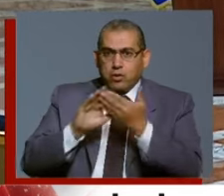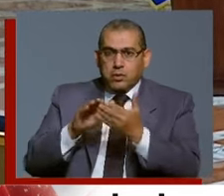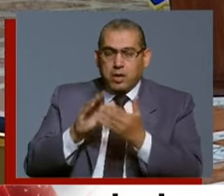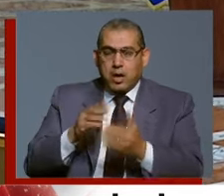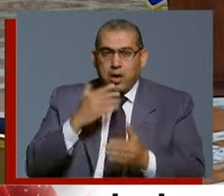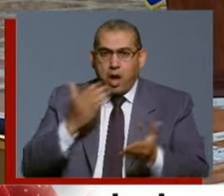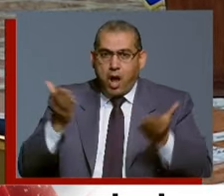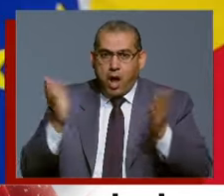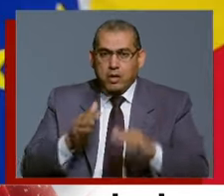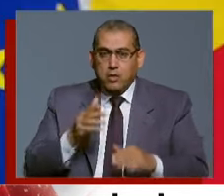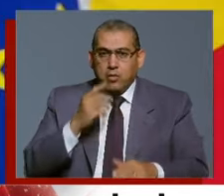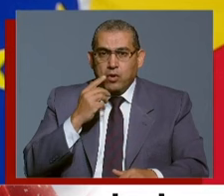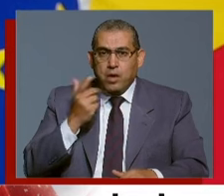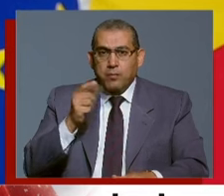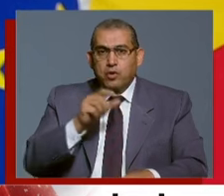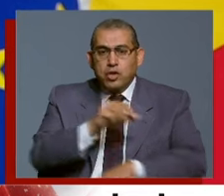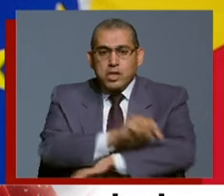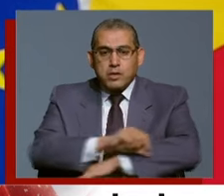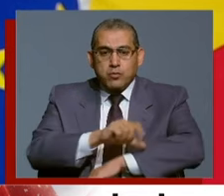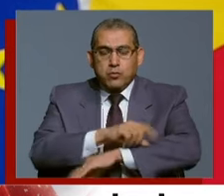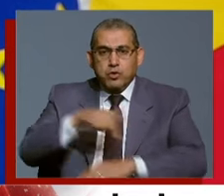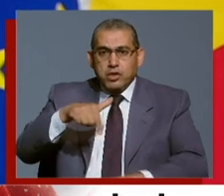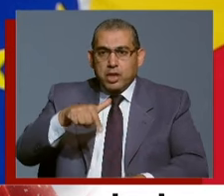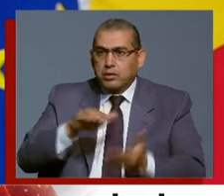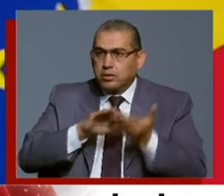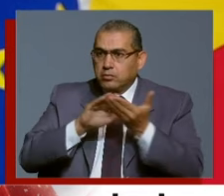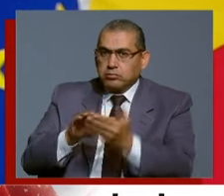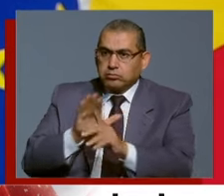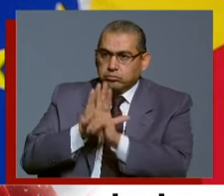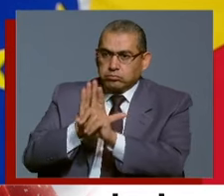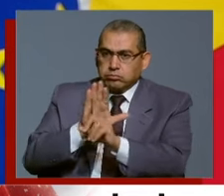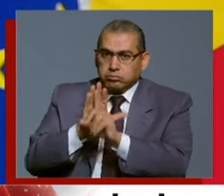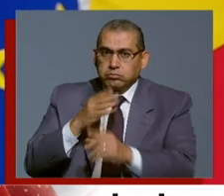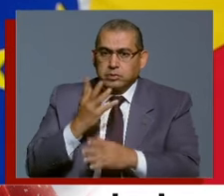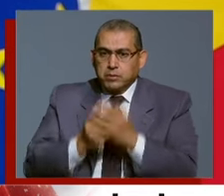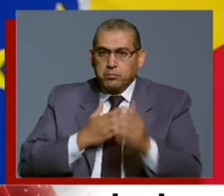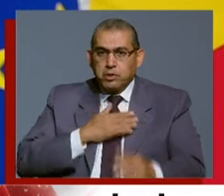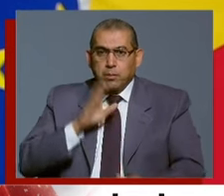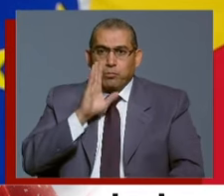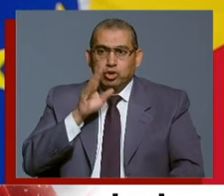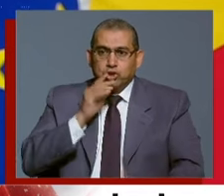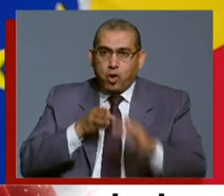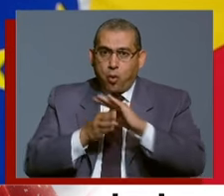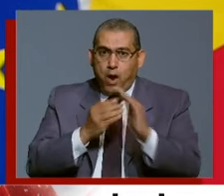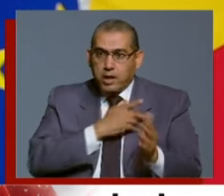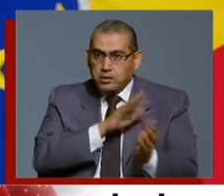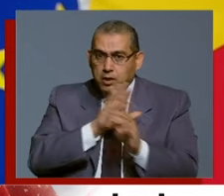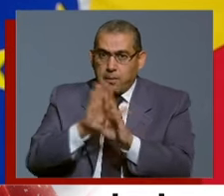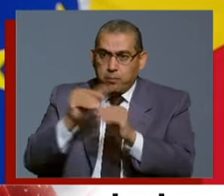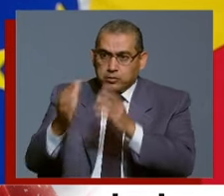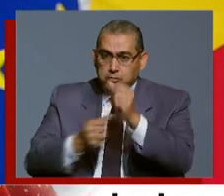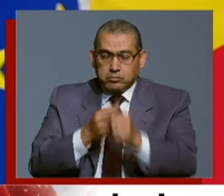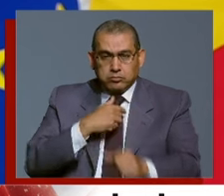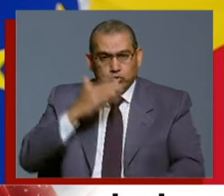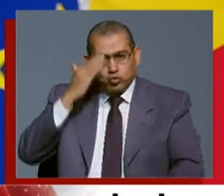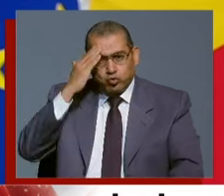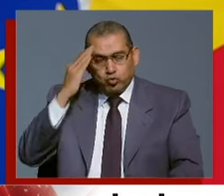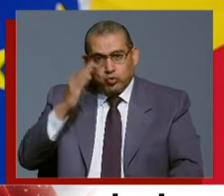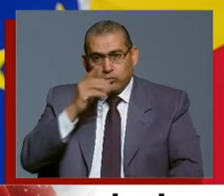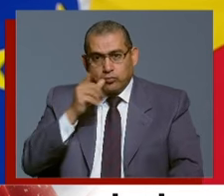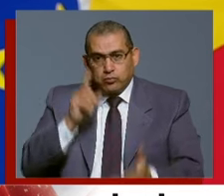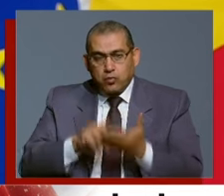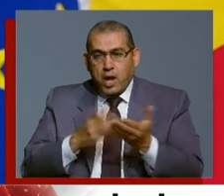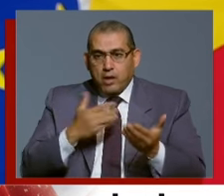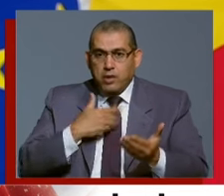من 6 أسابيع. كنتم مساندون لهذا الأمر، وأننا نقدر المساعدة